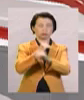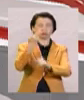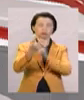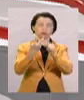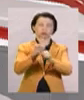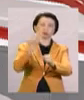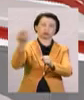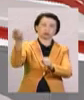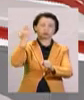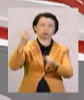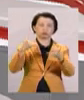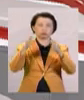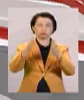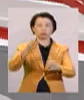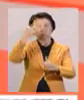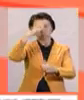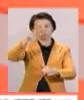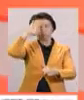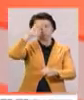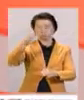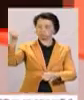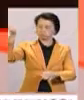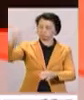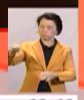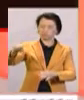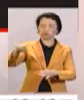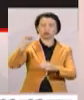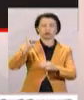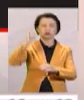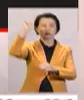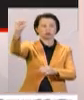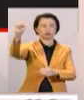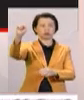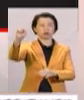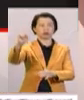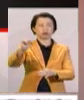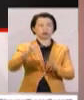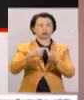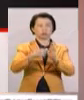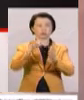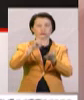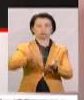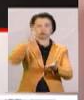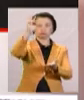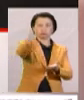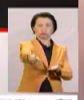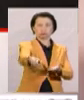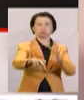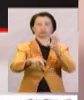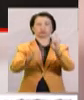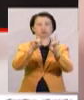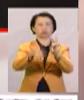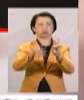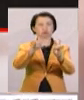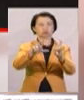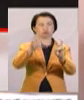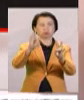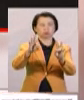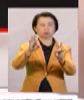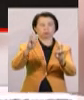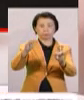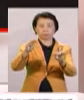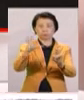lalu. Atlet dari Perlis ini menewaskan atlet Sabah Andre Anura yang mencatat lompatan sejauh 7.39